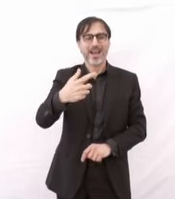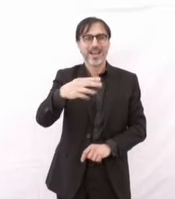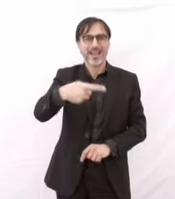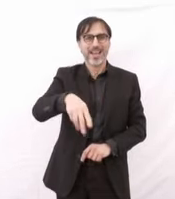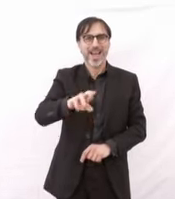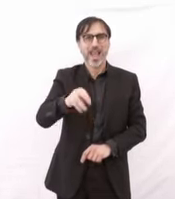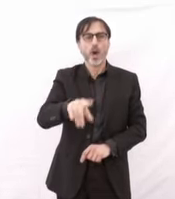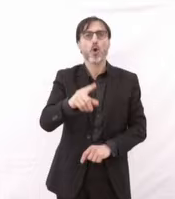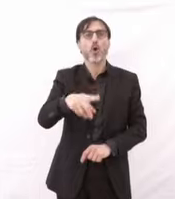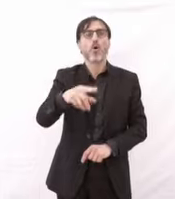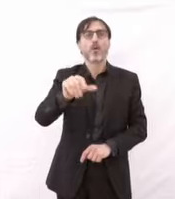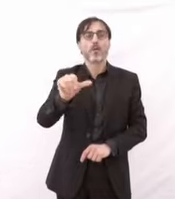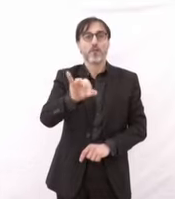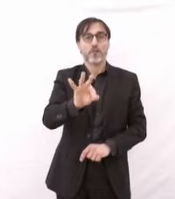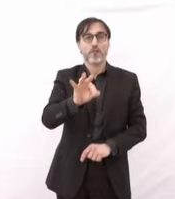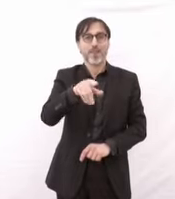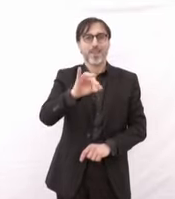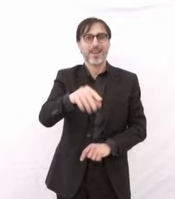Intili,